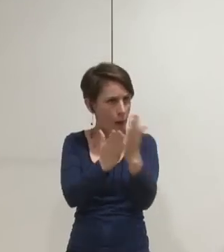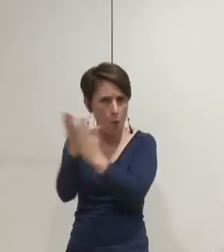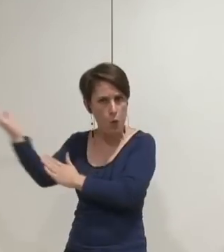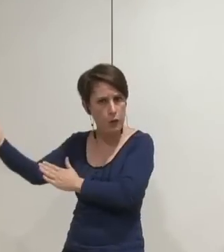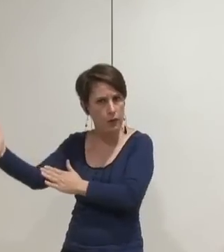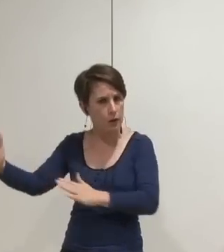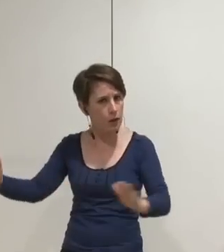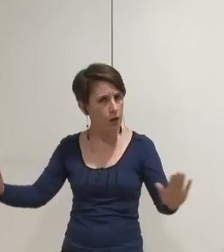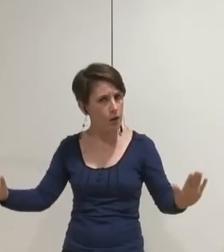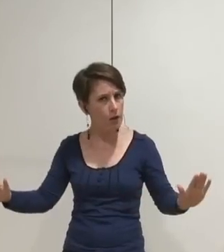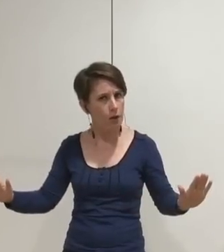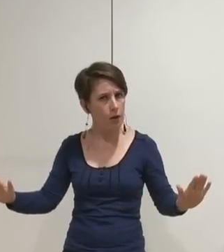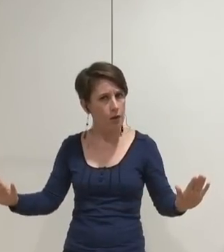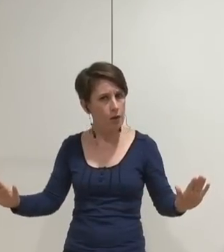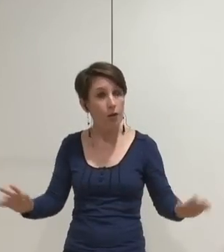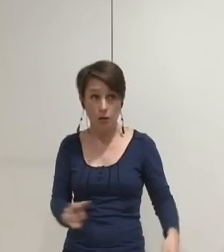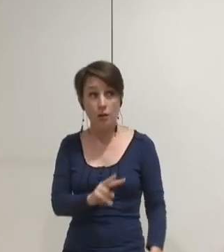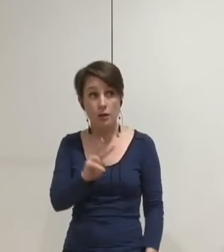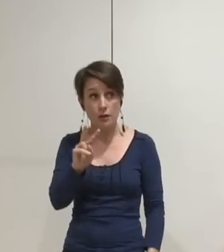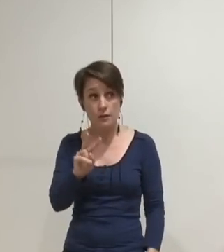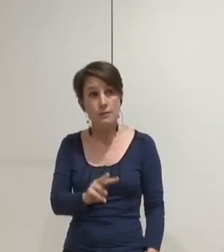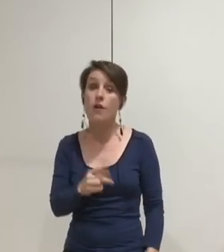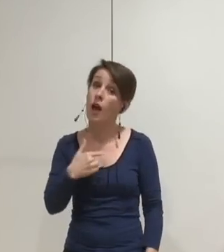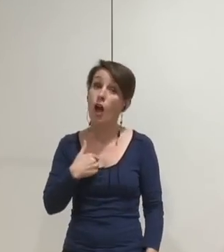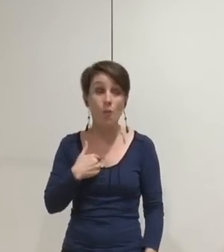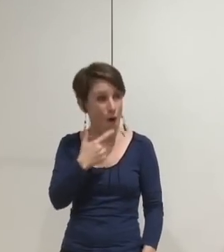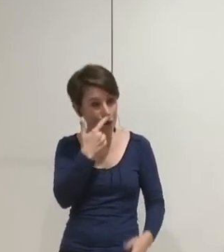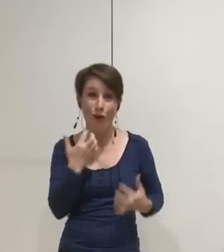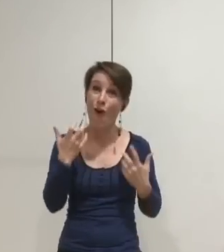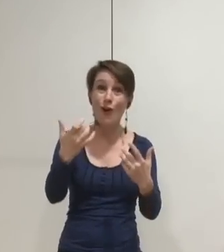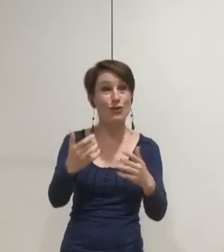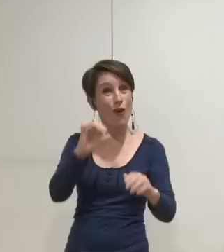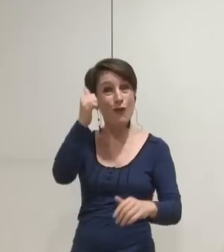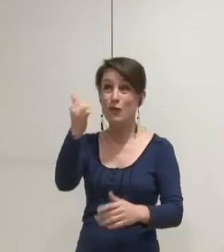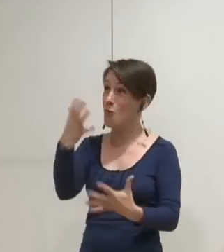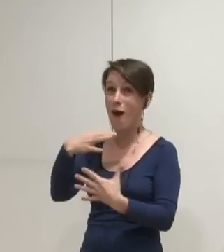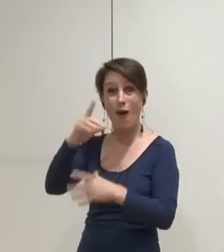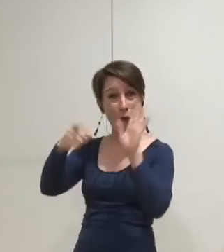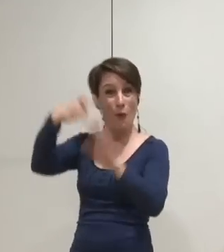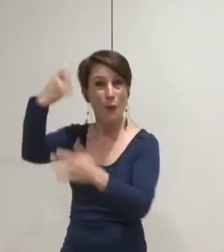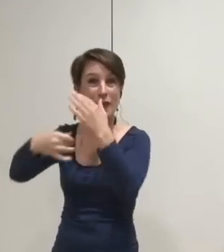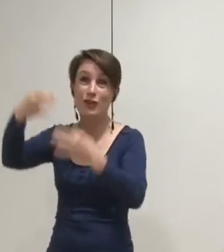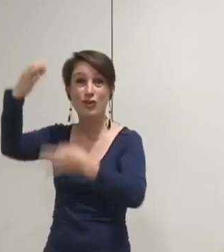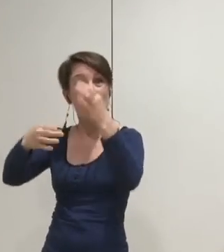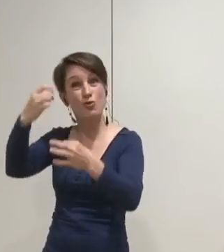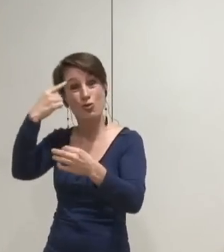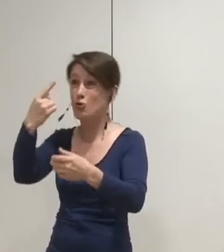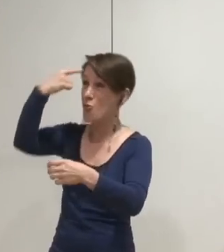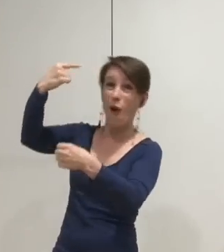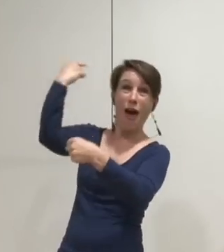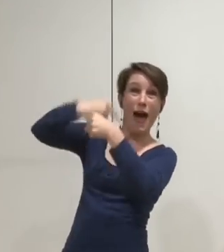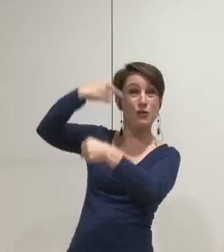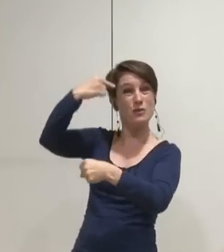vrai que j'ai très envie d'être demain devant un procureur et un juge pour délit favoritisme m pris illégal d'intérêt j'en rêve